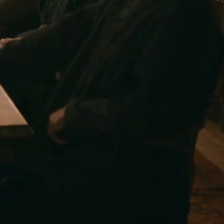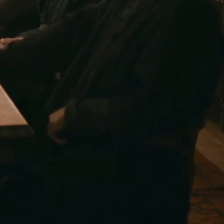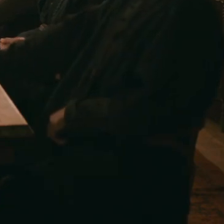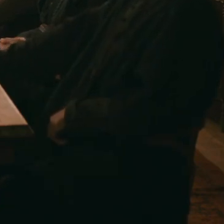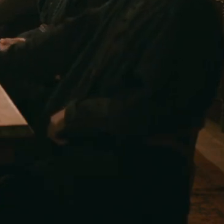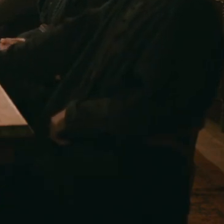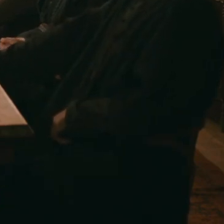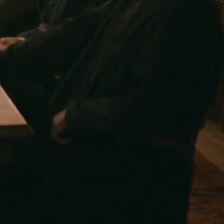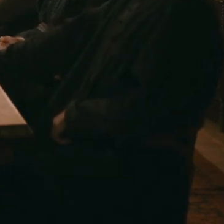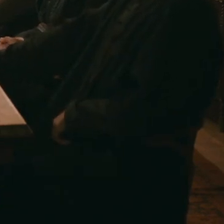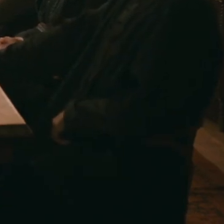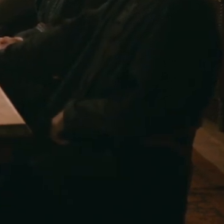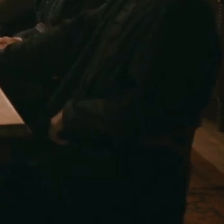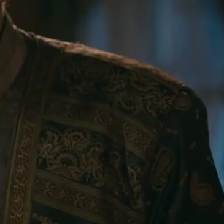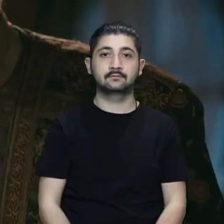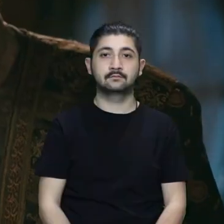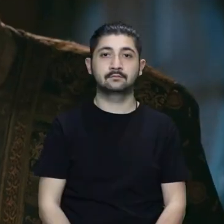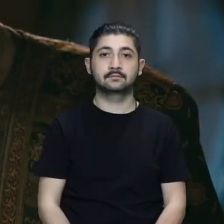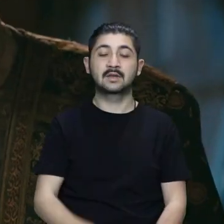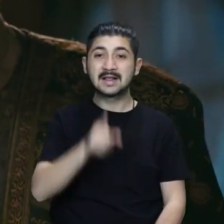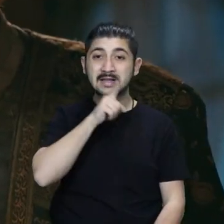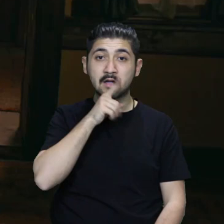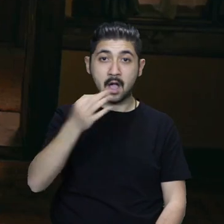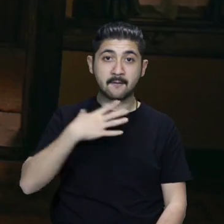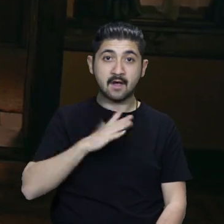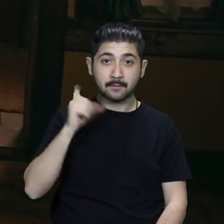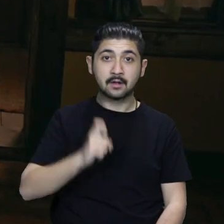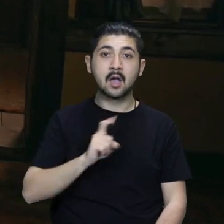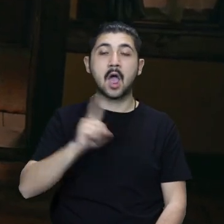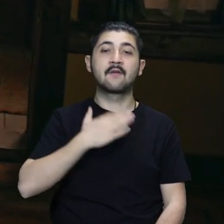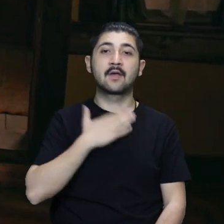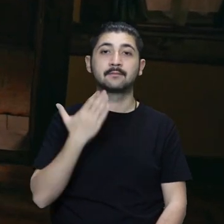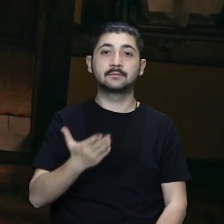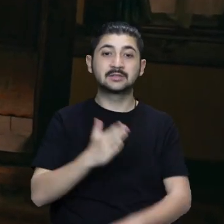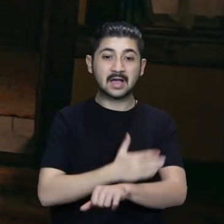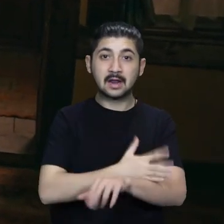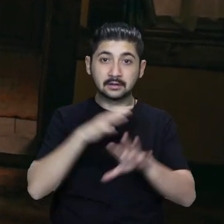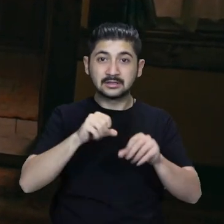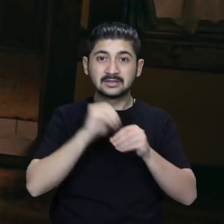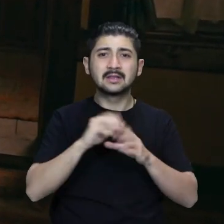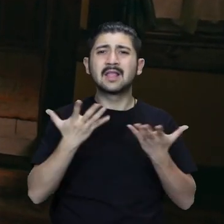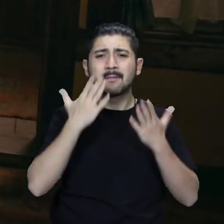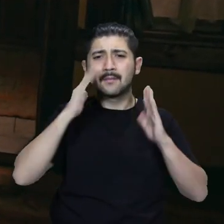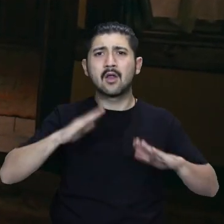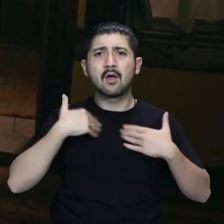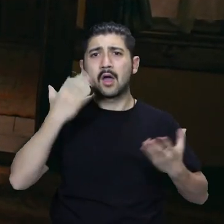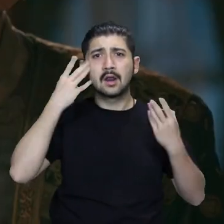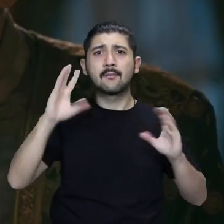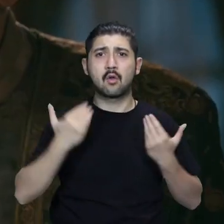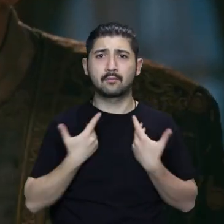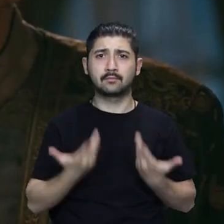Kaymakamlıkta toplantı masasının başındalar. İngilizlerden haber var mı? Hayır efendim. Şehri işgal etmek için daha ne bekliyorlar anlamıyorum bir